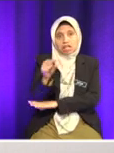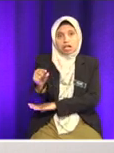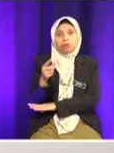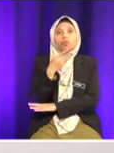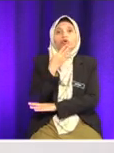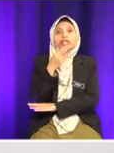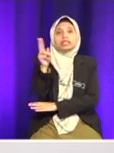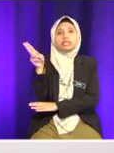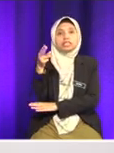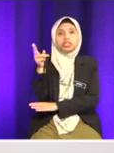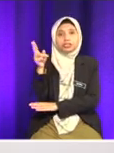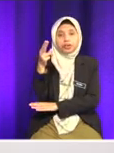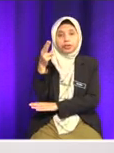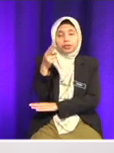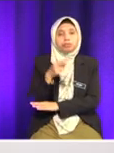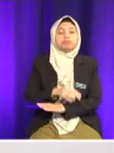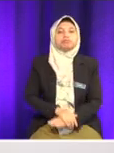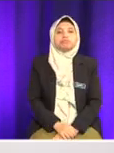hijau daripada